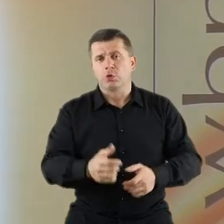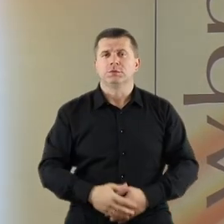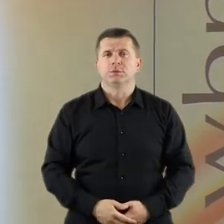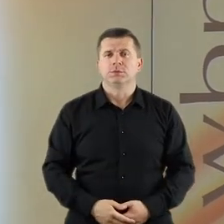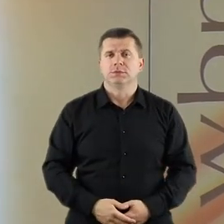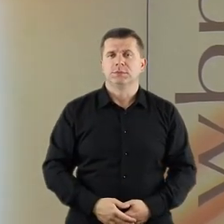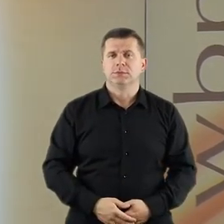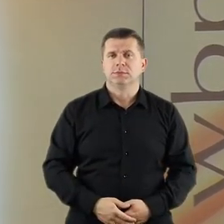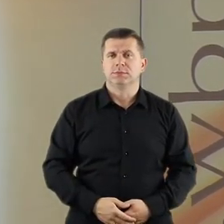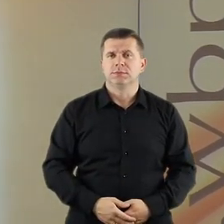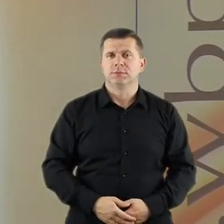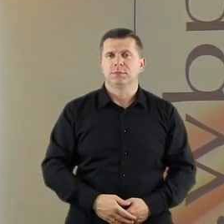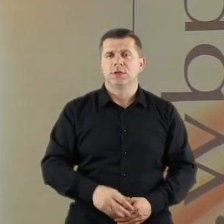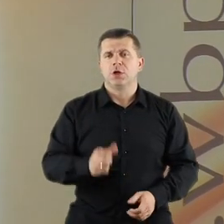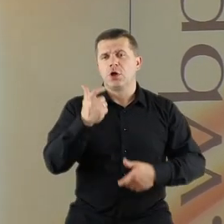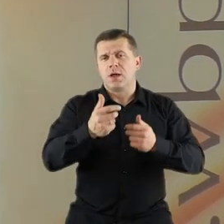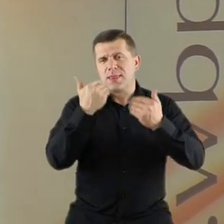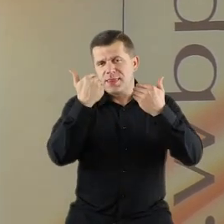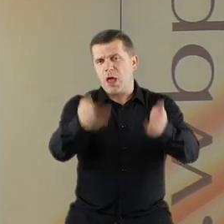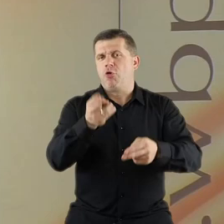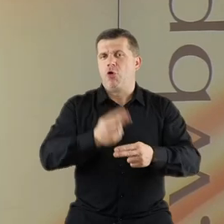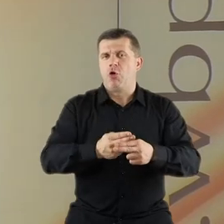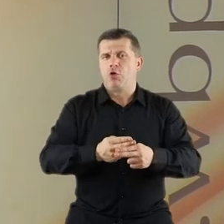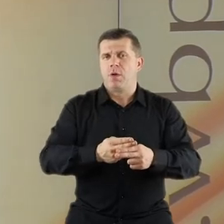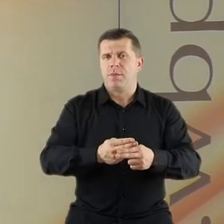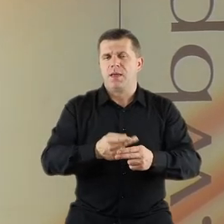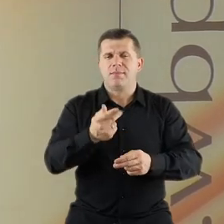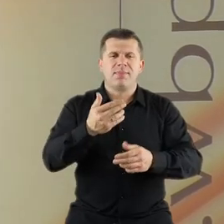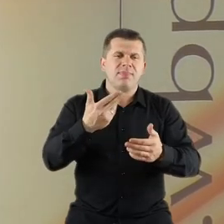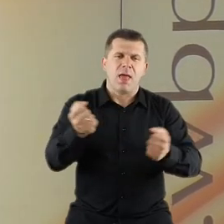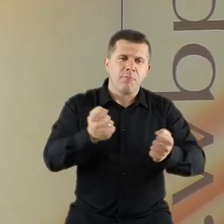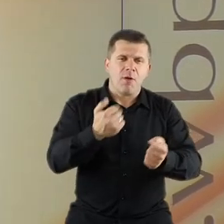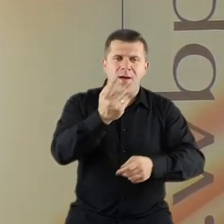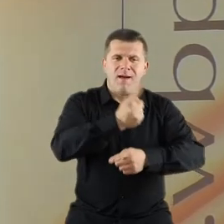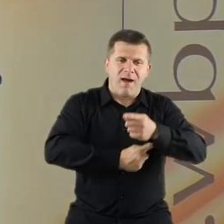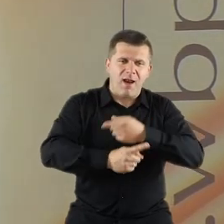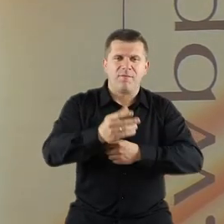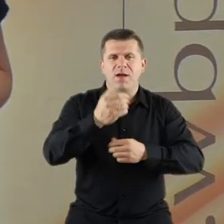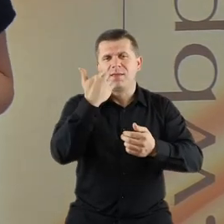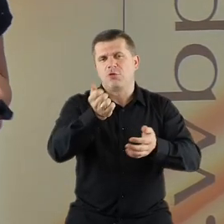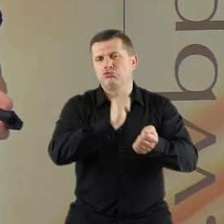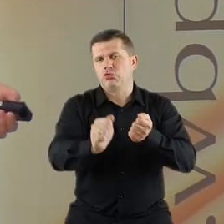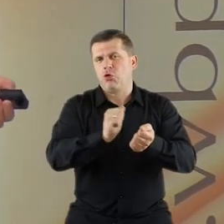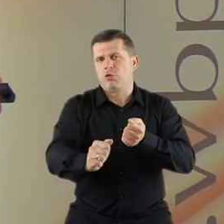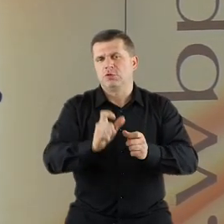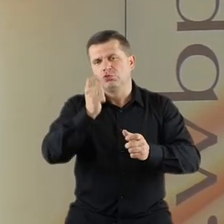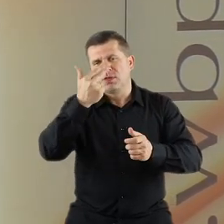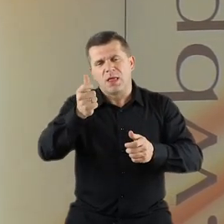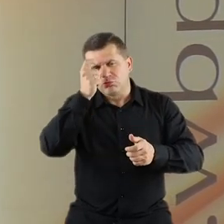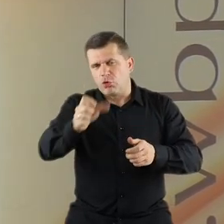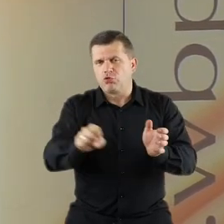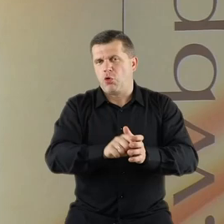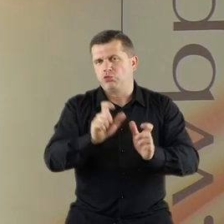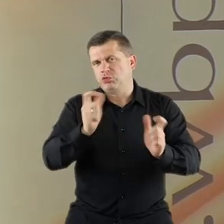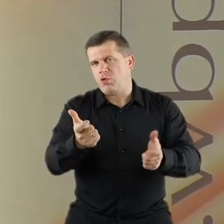coś uczynić zaś komu to jest wprowadzić mu chorobę niemoc lub kalectwo wyrządzić szkodę lub odjąć zdolność do czego